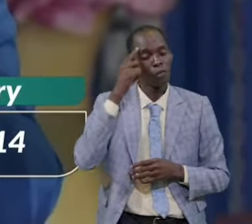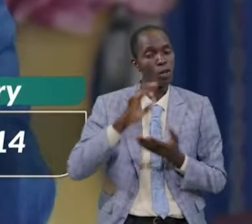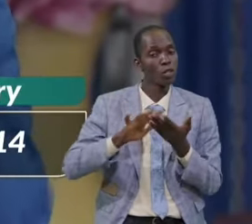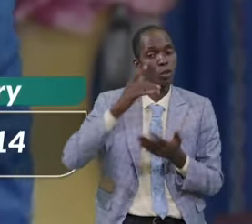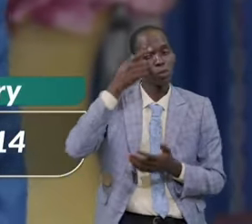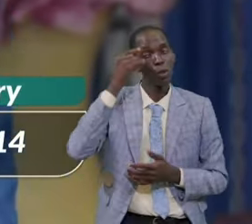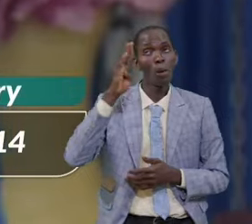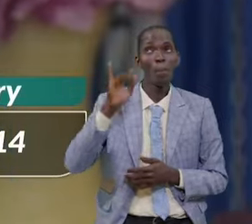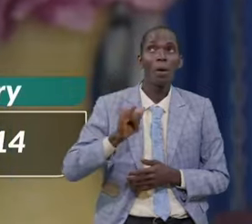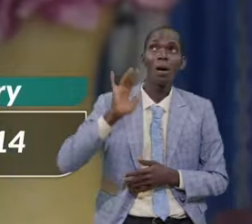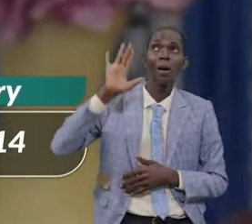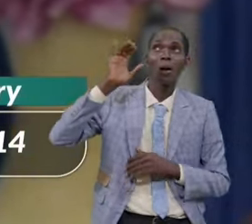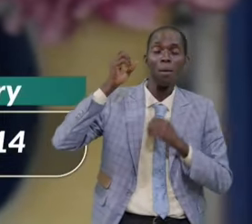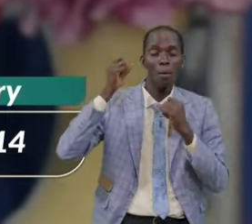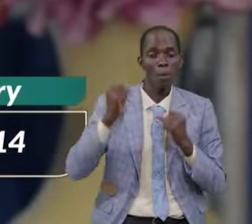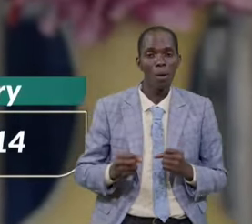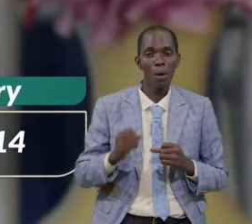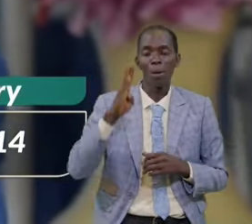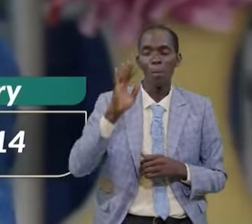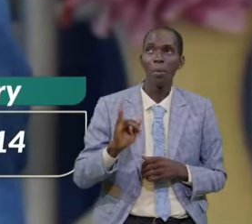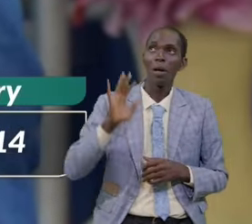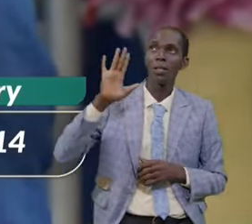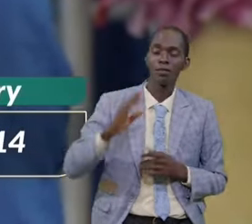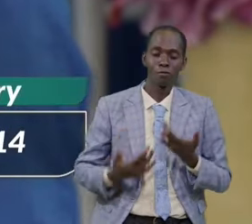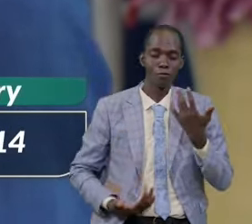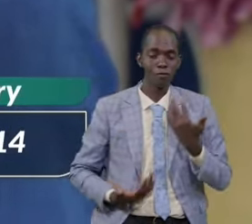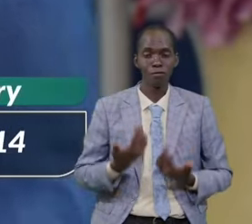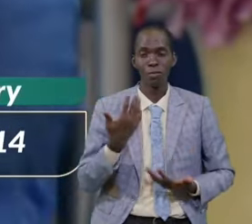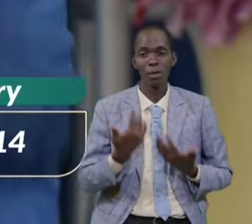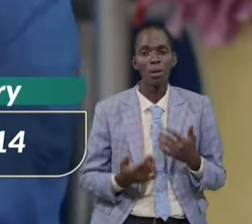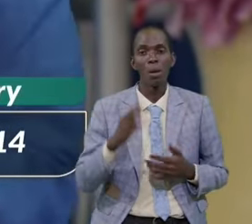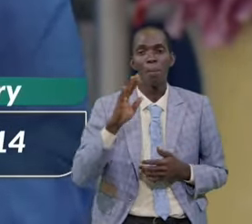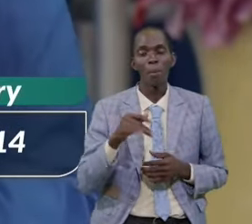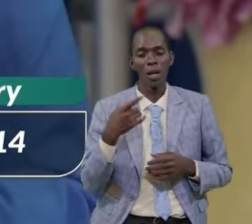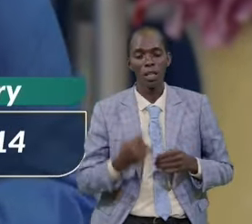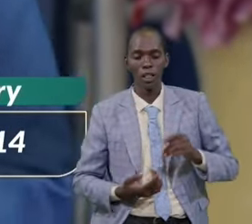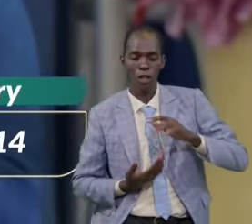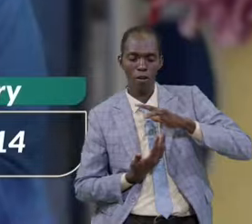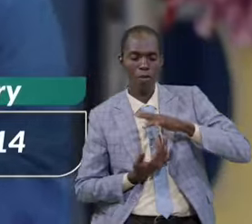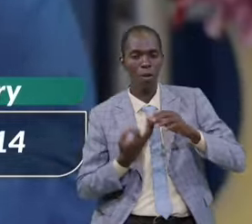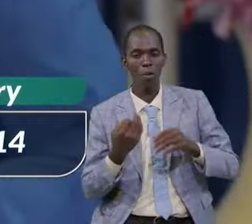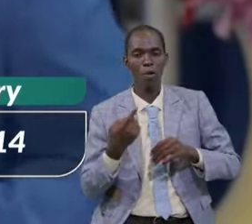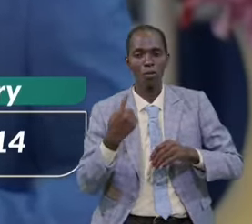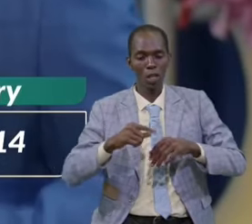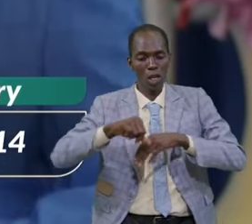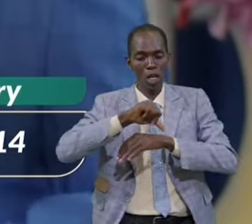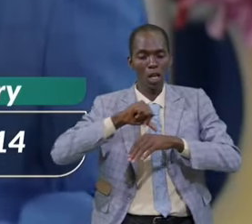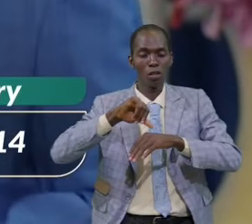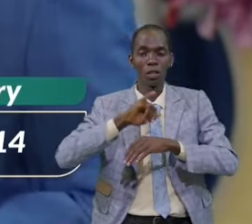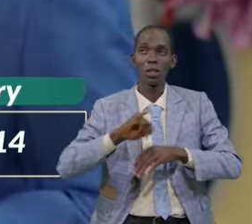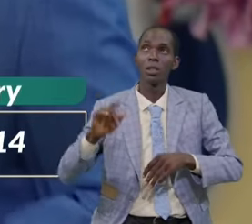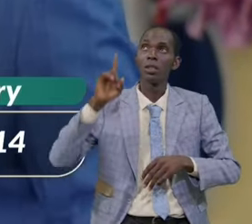puissance, par sa flamme, par son feu, par la flamme de l'onction. Il